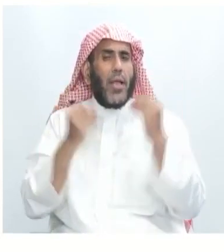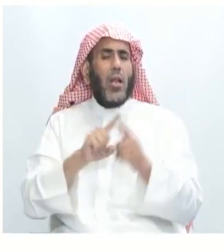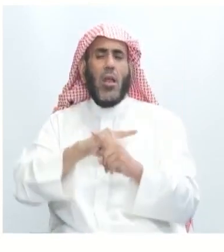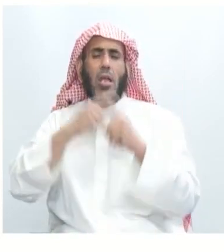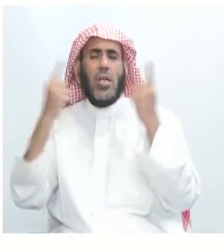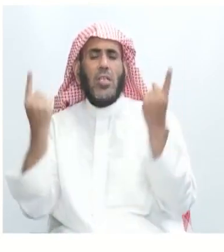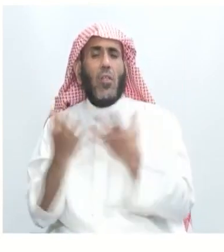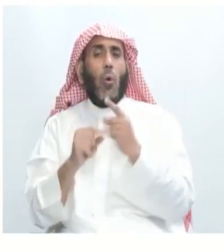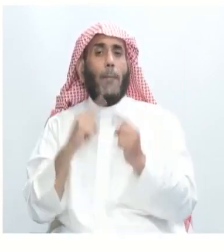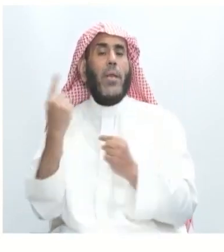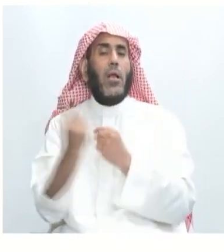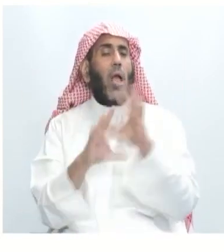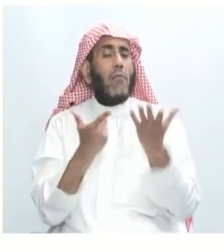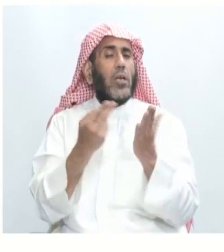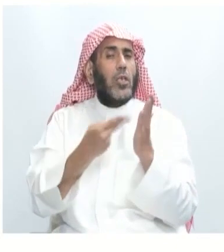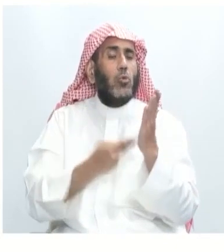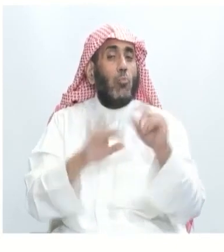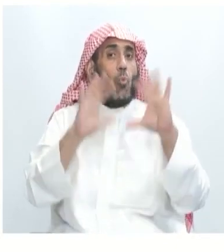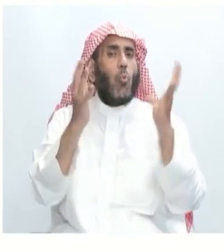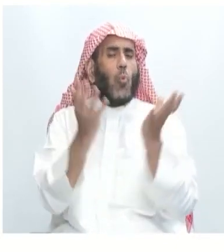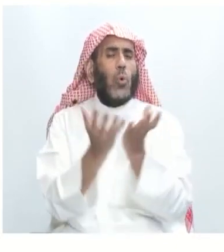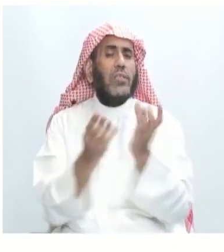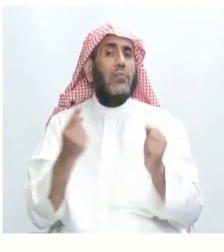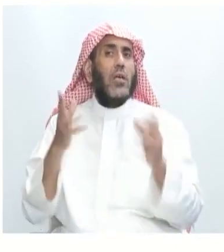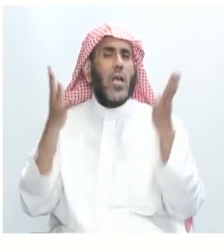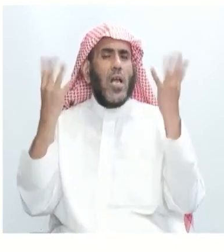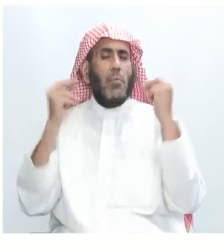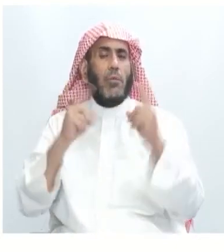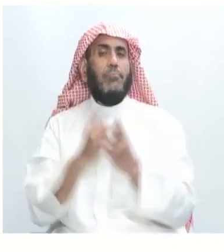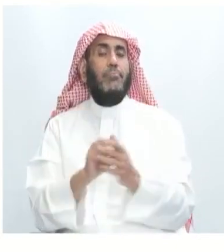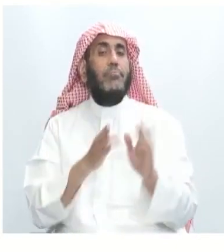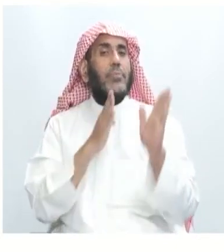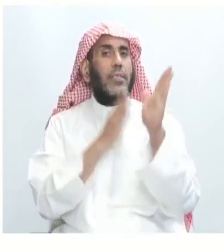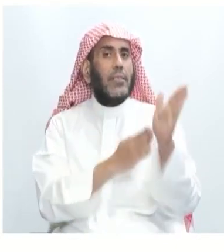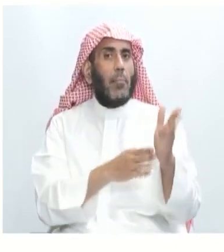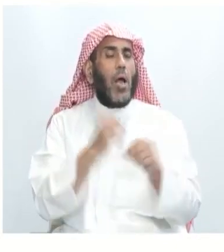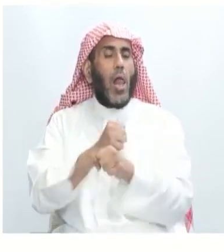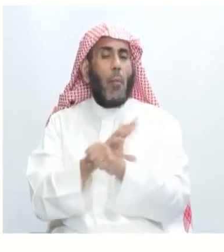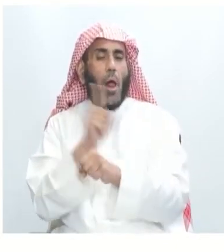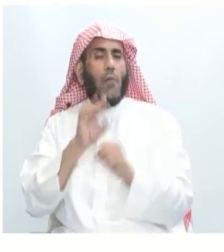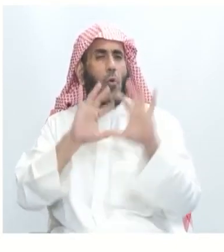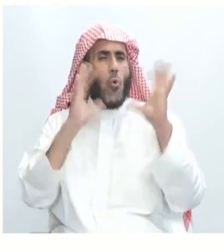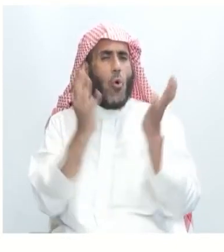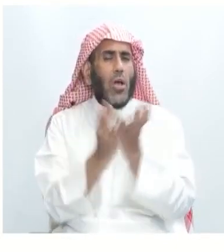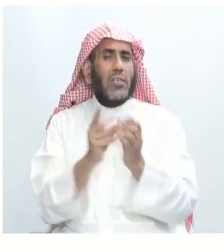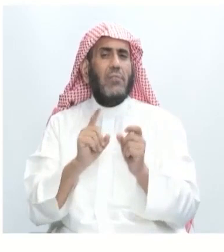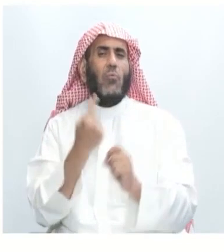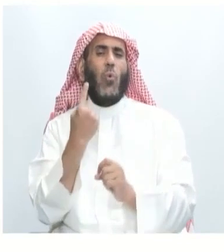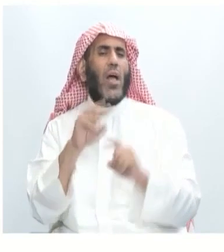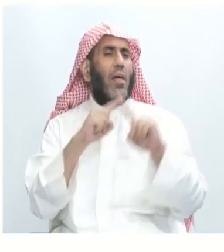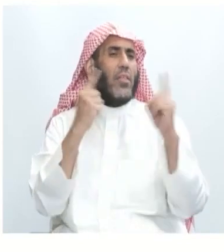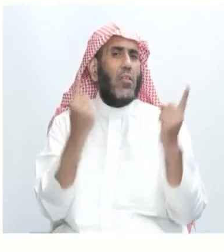الظواهر من حولك كيف تكتب وصف علمي لاحدى هذه الظواهر هنا اتبع الاجراءات الاتيه في وصف احدى الظواهر